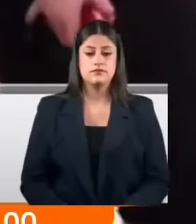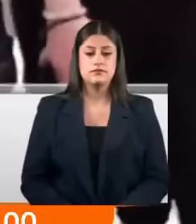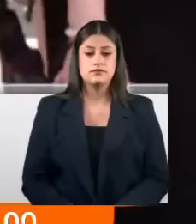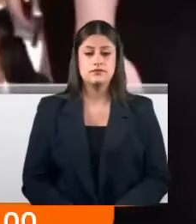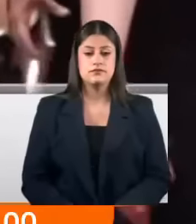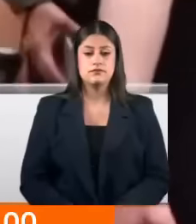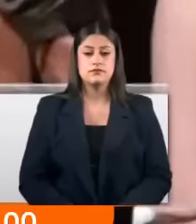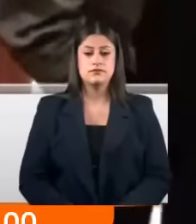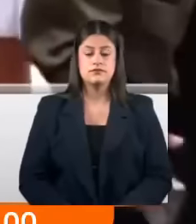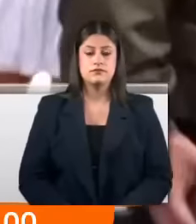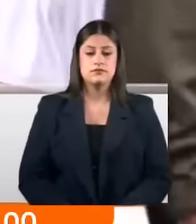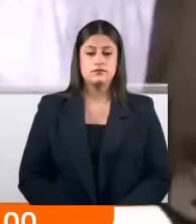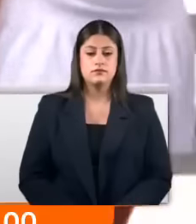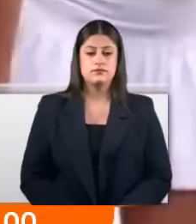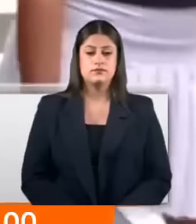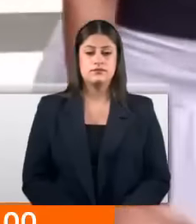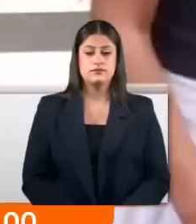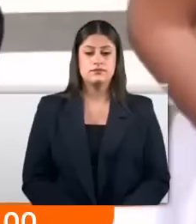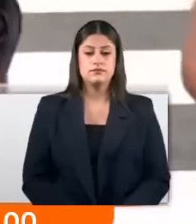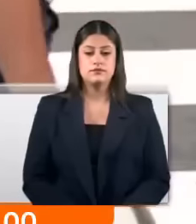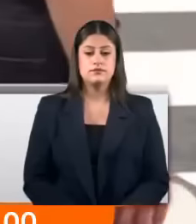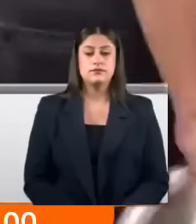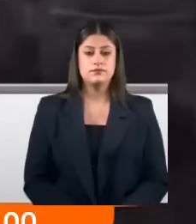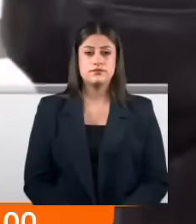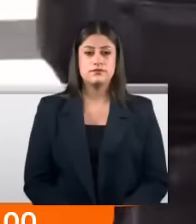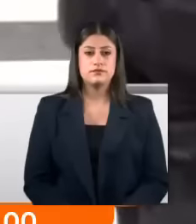O burada olmamalı. Savaş suçları nedeniyle hapse atılmalı.